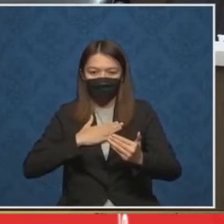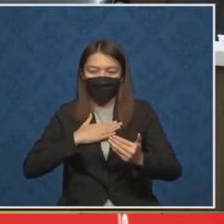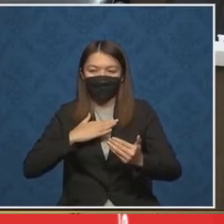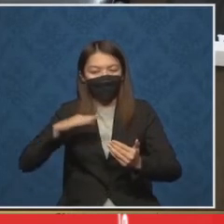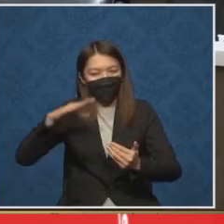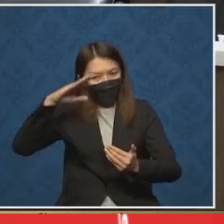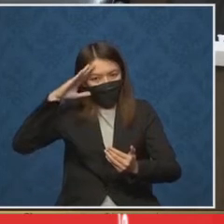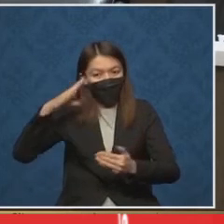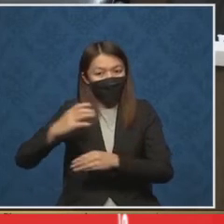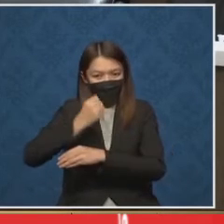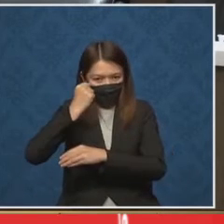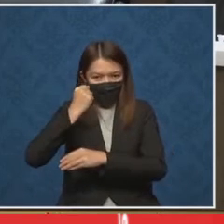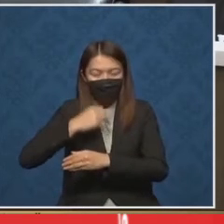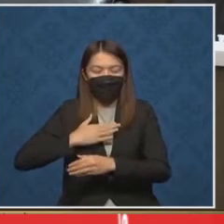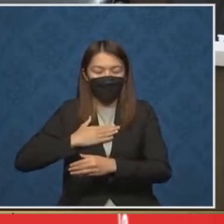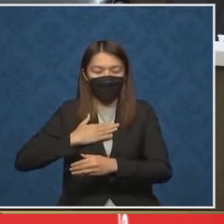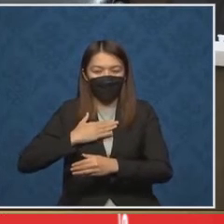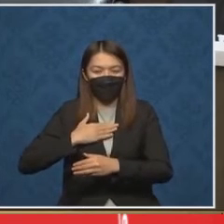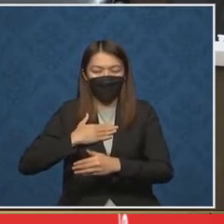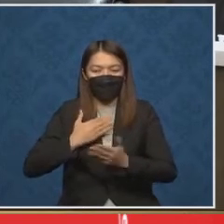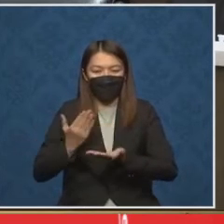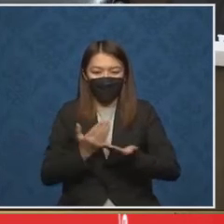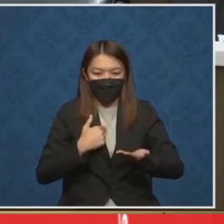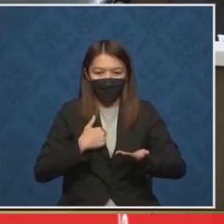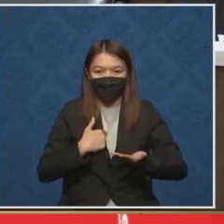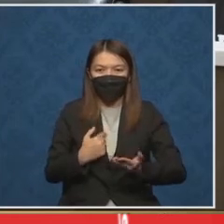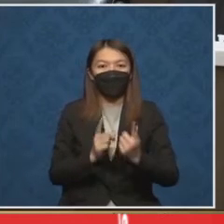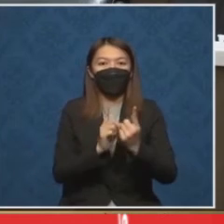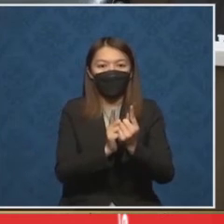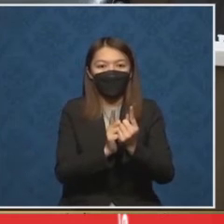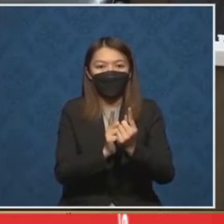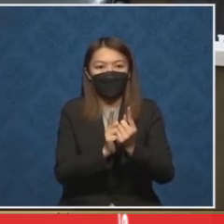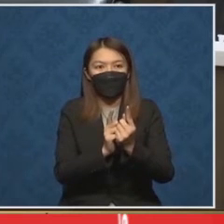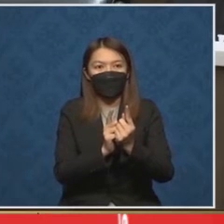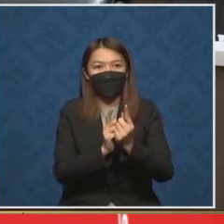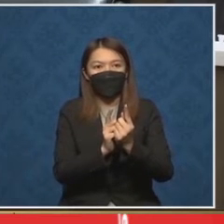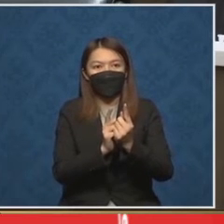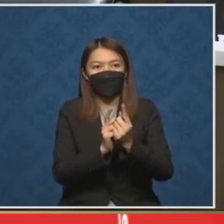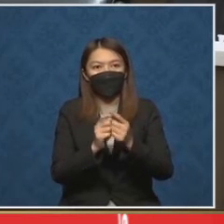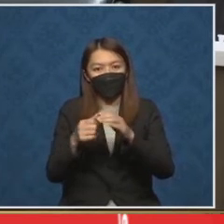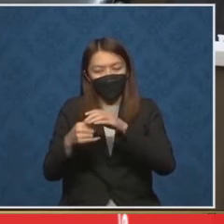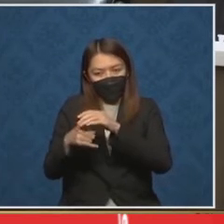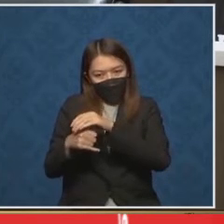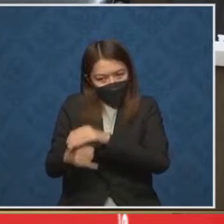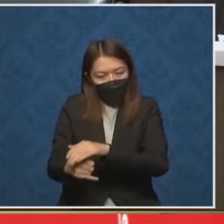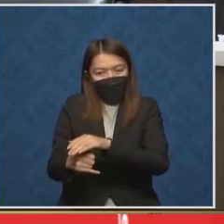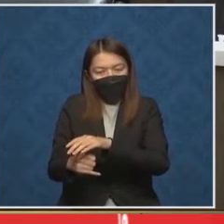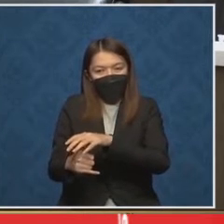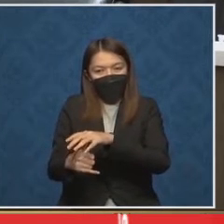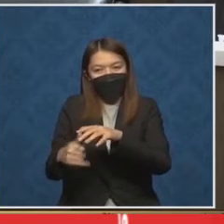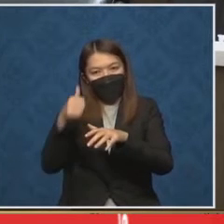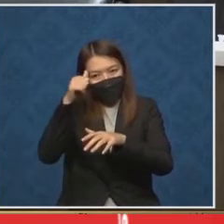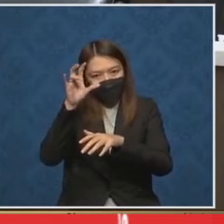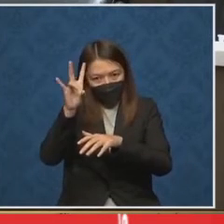จก็นึกยังไงก็ไม่รู้ก็เชิญผมไปรายงานตัวแล้วจะควบคุม7วัน3ครั้งนะ